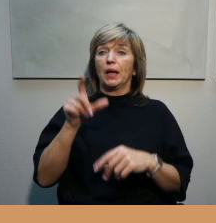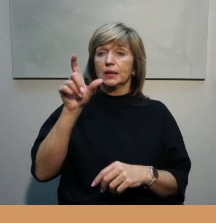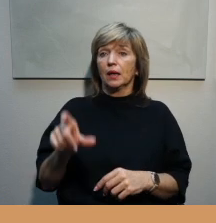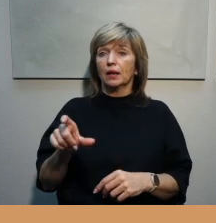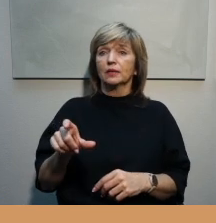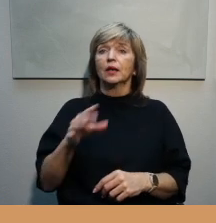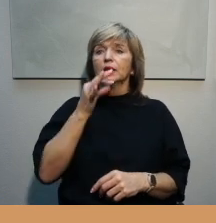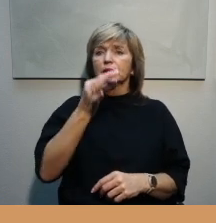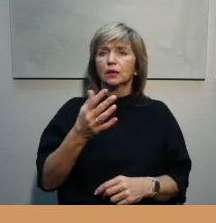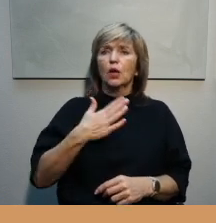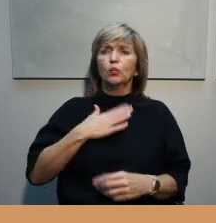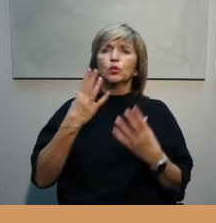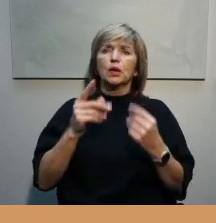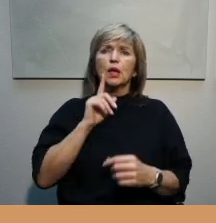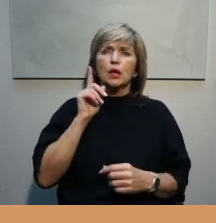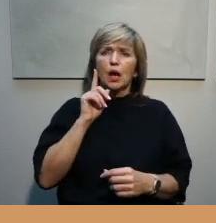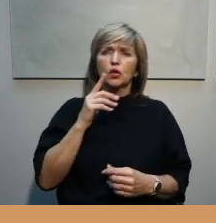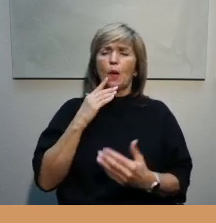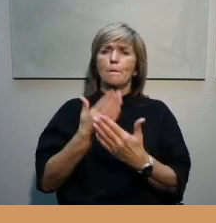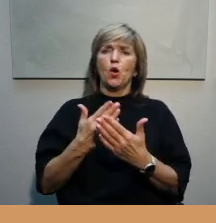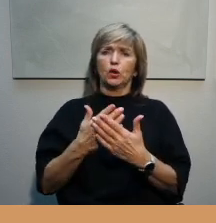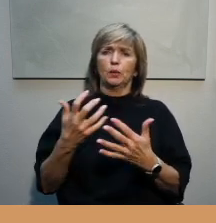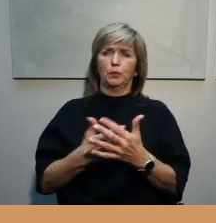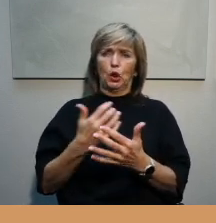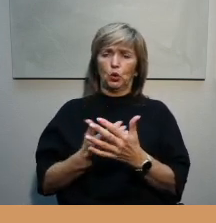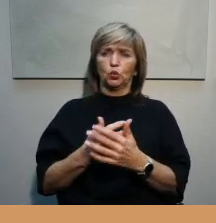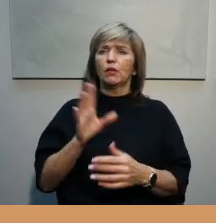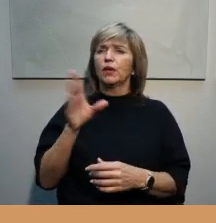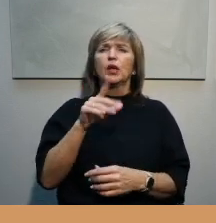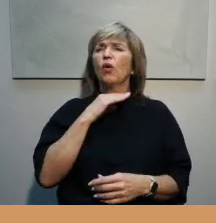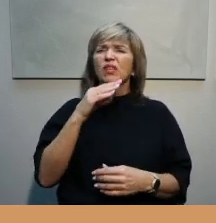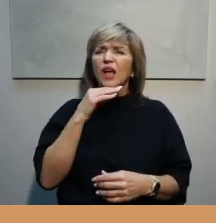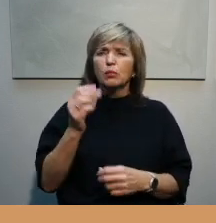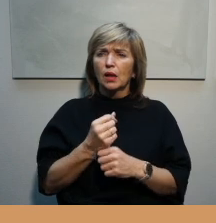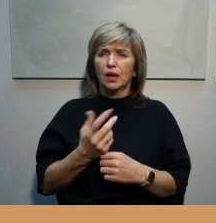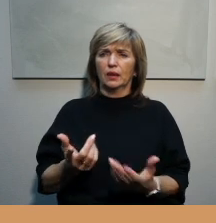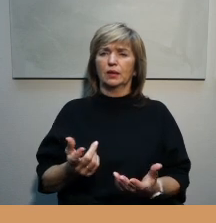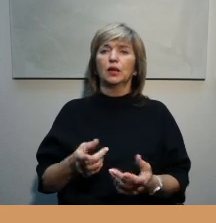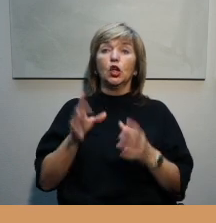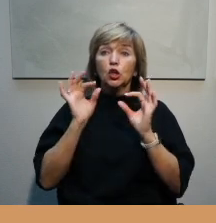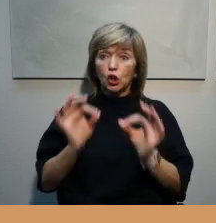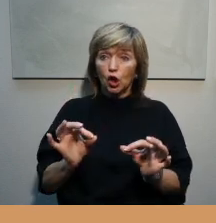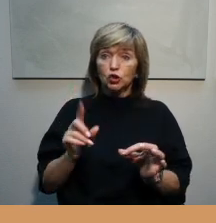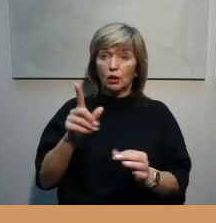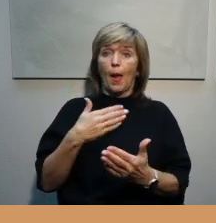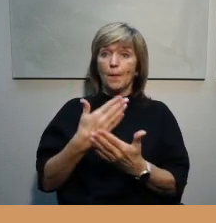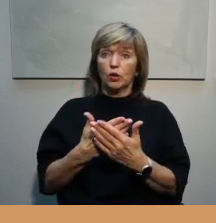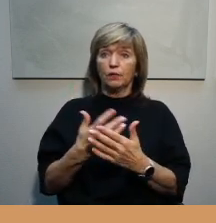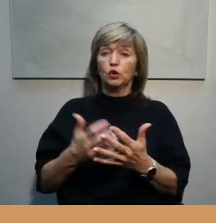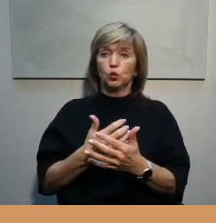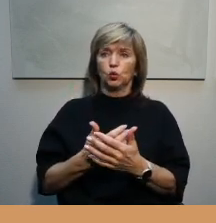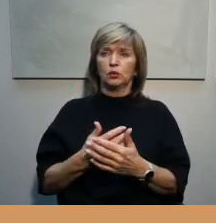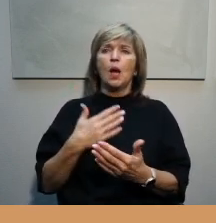speciālisti saka, bet mūsdienās jauniešiem motivācijas trūkums, viņi neko nevēlas darīt. Es saku, tiešām tas ir motivācijas